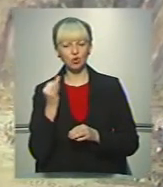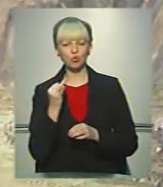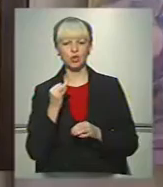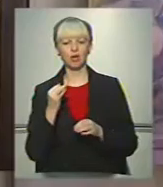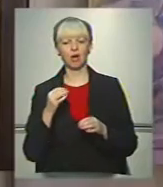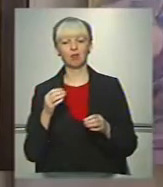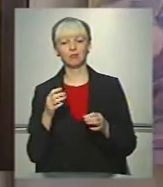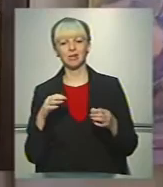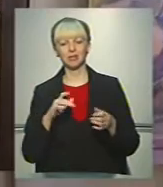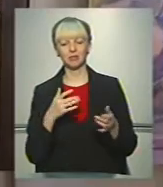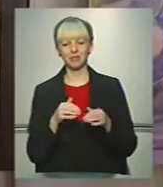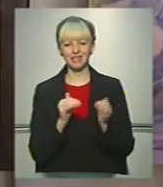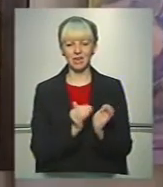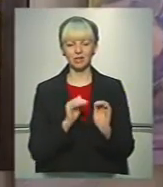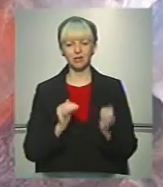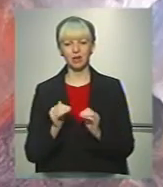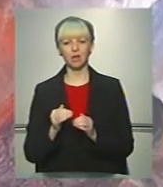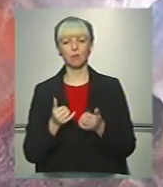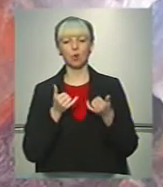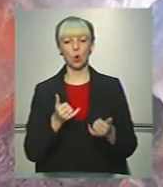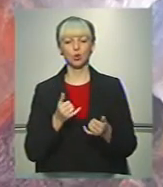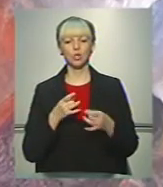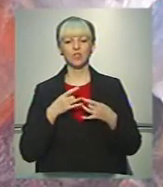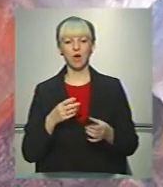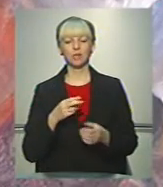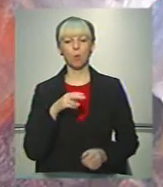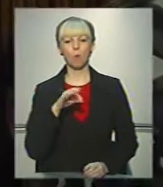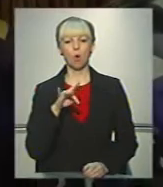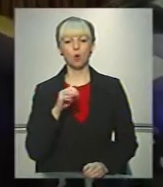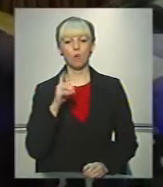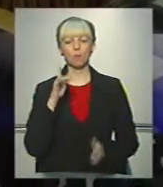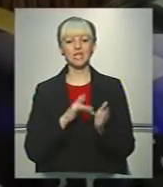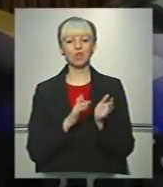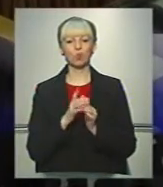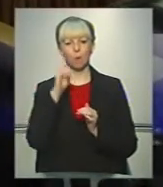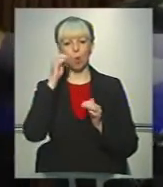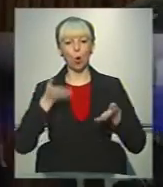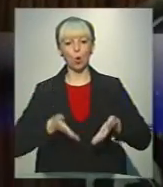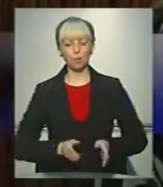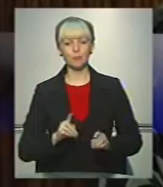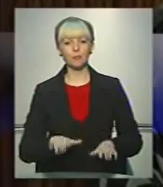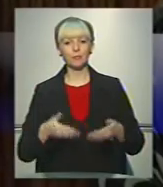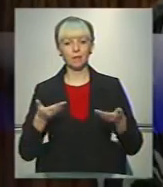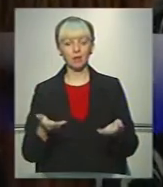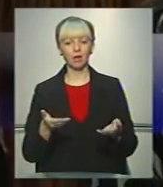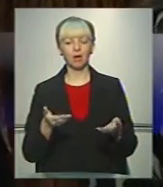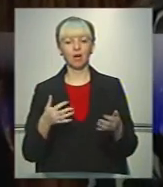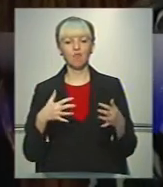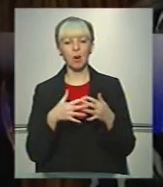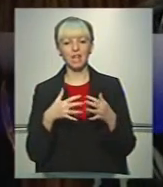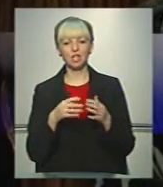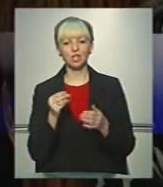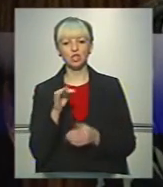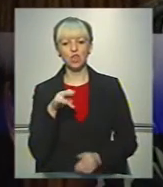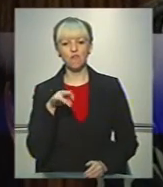сценами і приурочені до свята покрови Пресвятої Богородиці. Тут представлені батальний живопис в основному